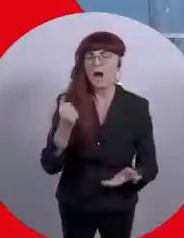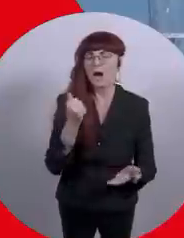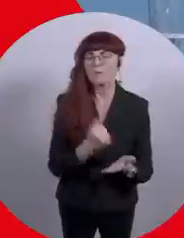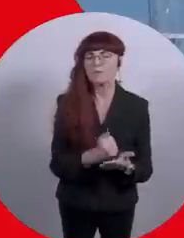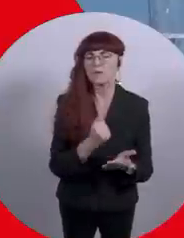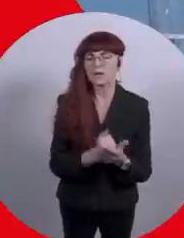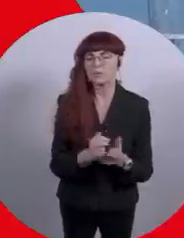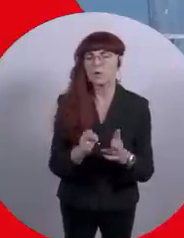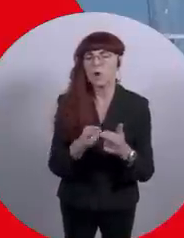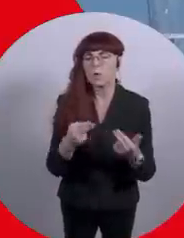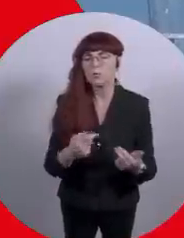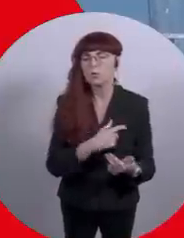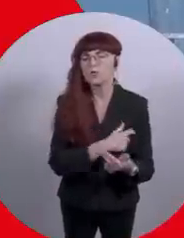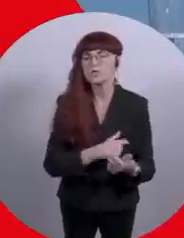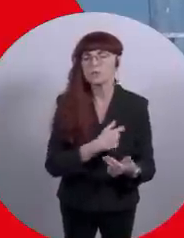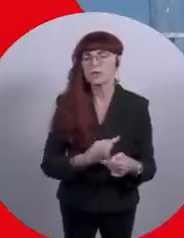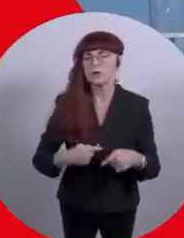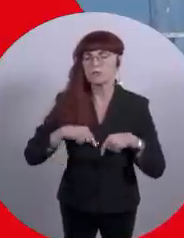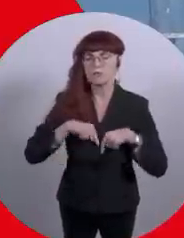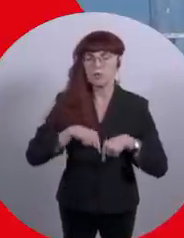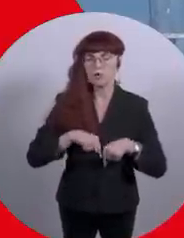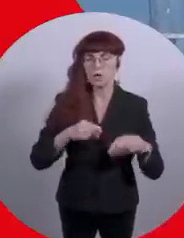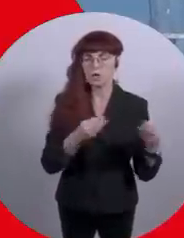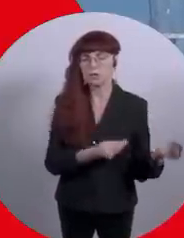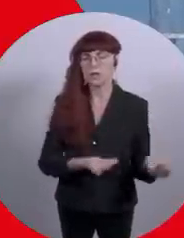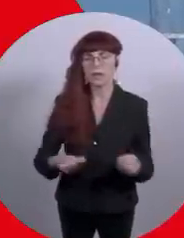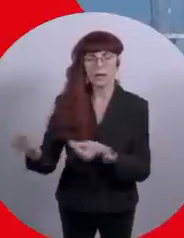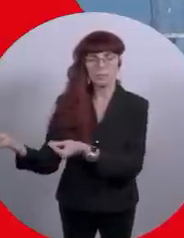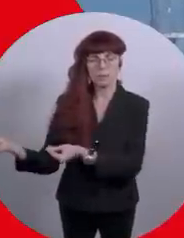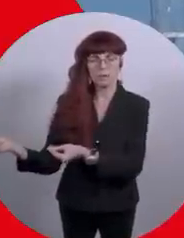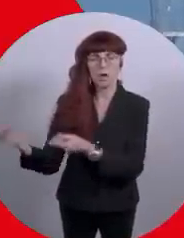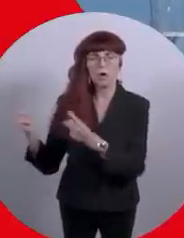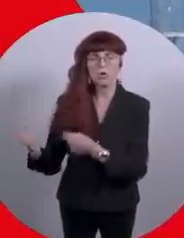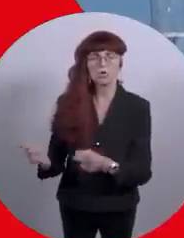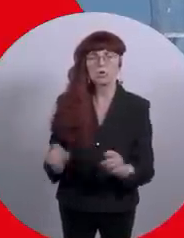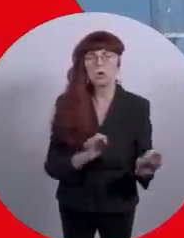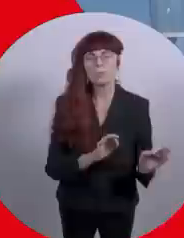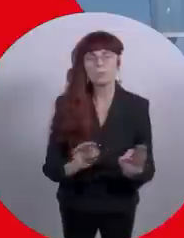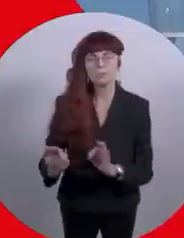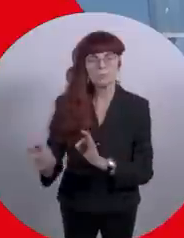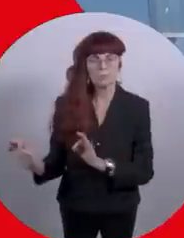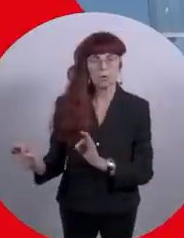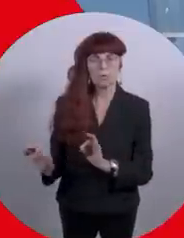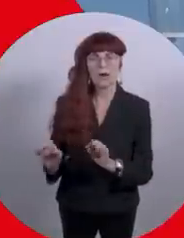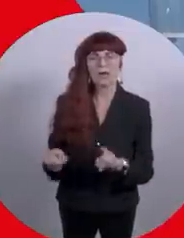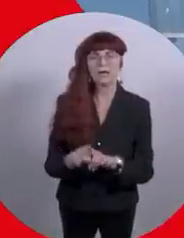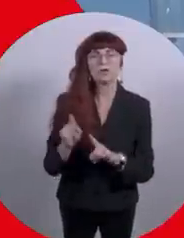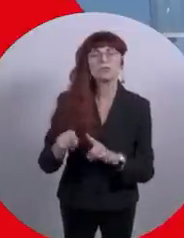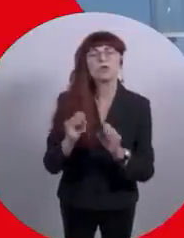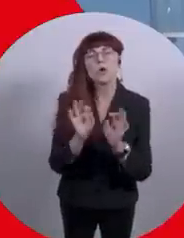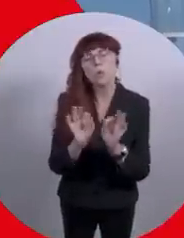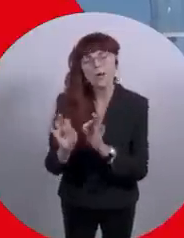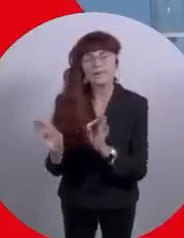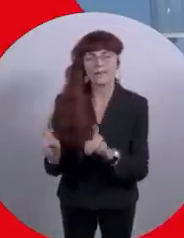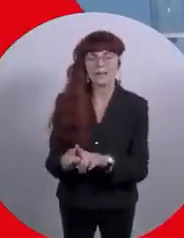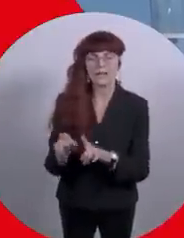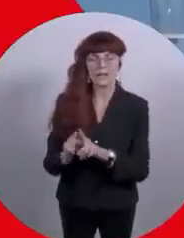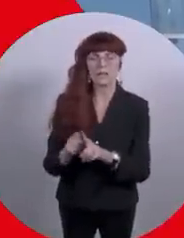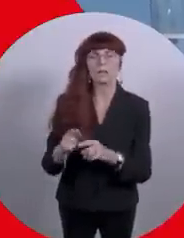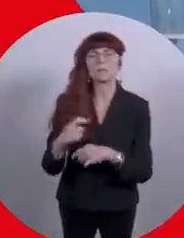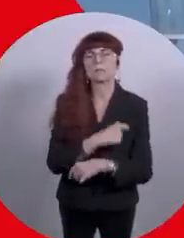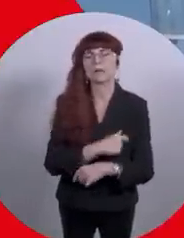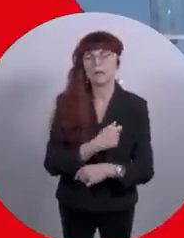Bundespartei Vorstand zur entsprechenden Behandlung und Aufbereitung für den ordentlichen Parteitag zugewiesen wer damit